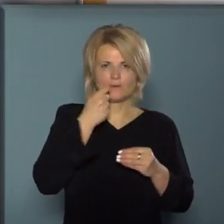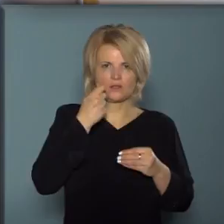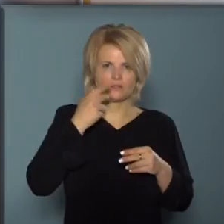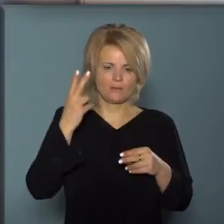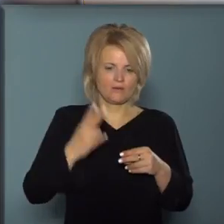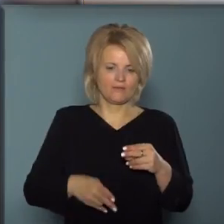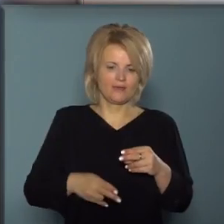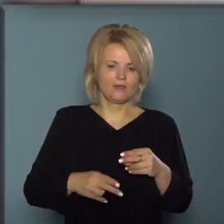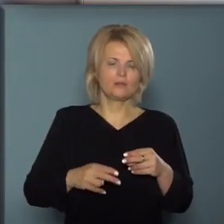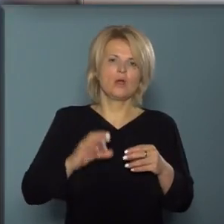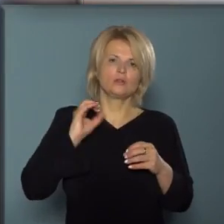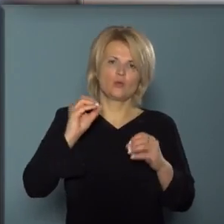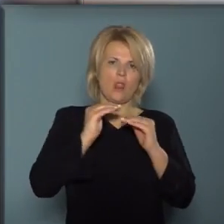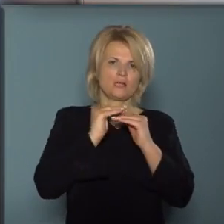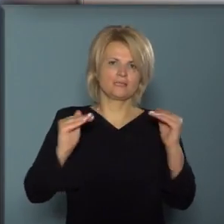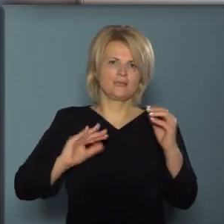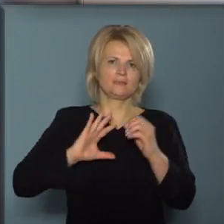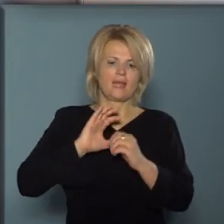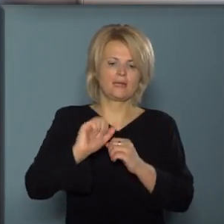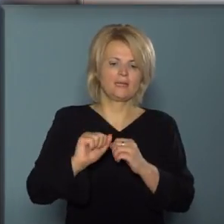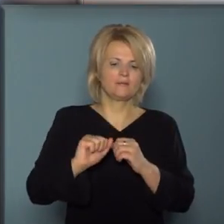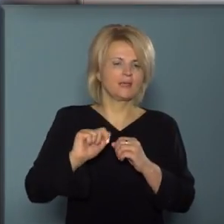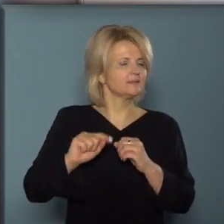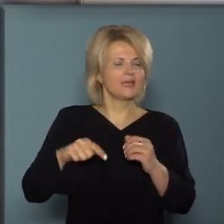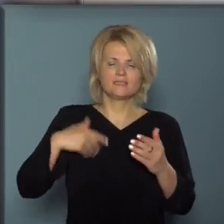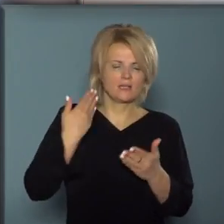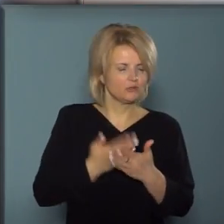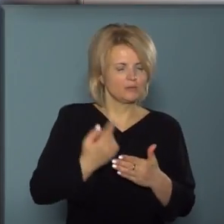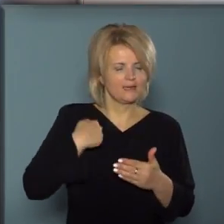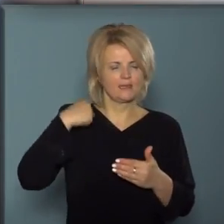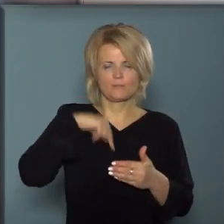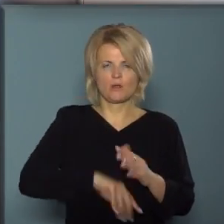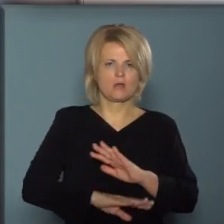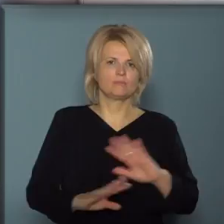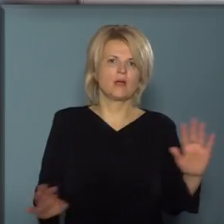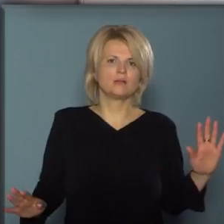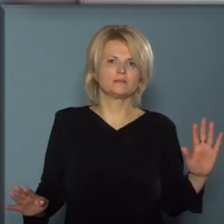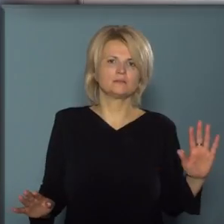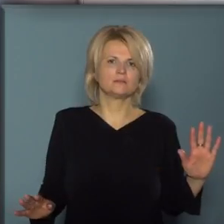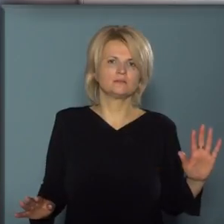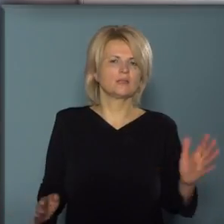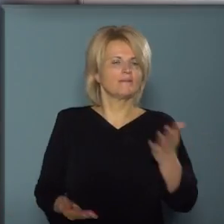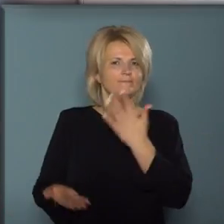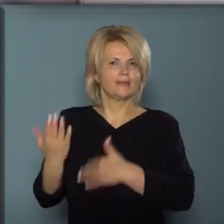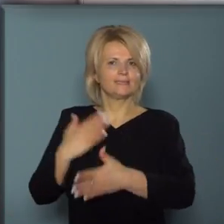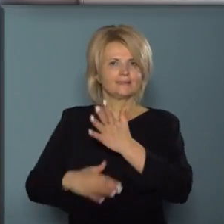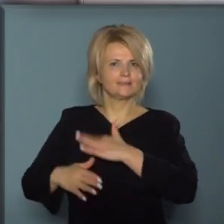fogyasztottam a végén, hogy nullán legyek. De nem ismertem ezt be magamnak. Így